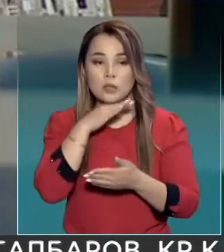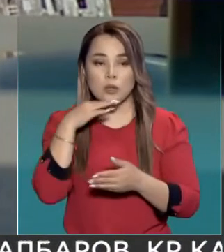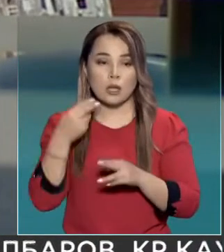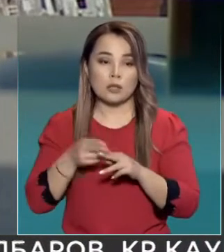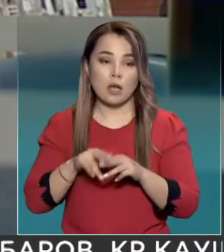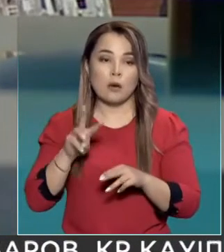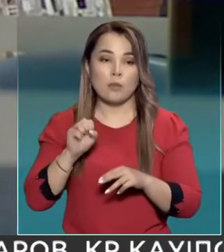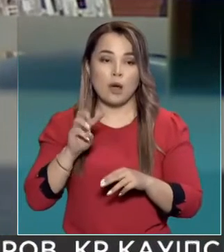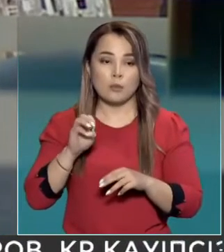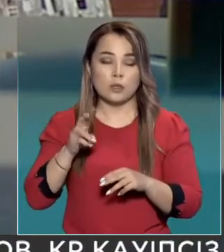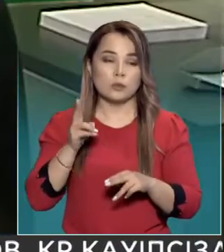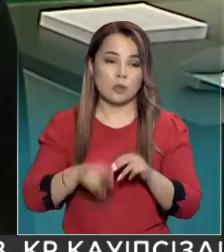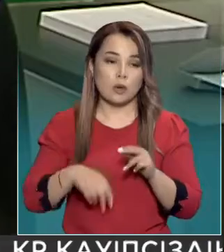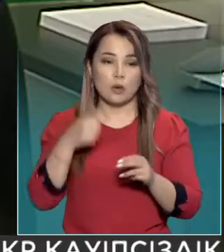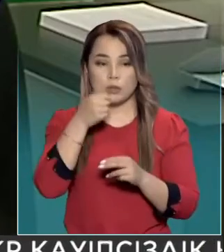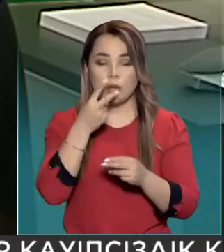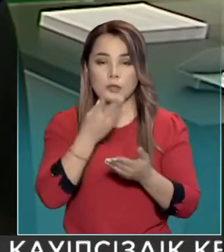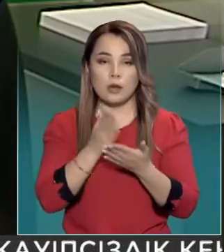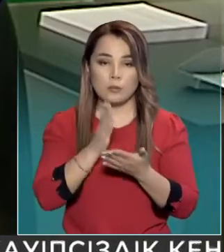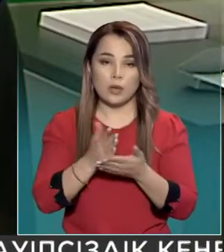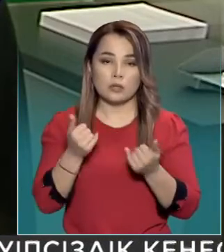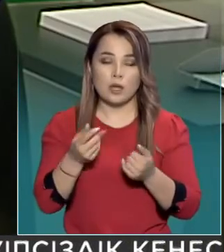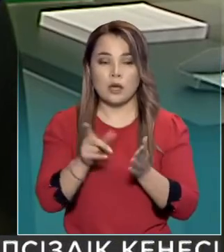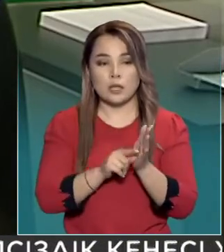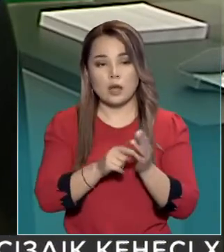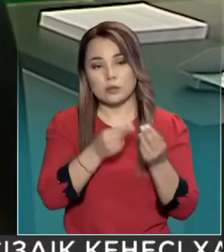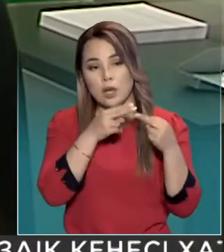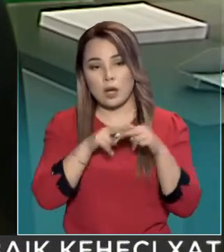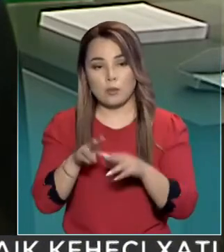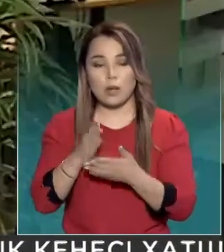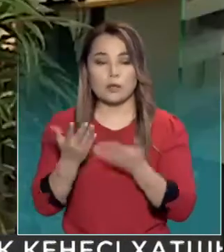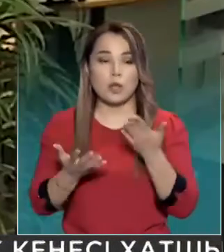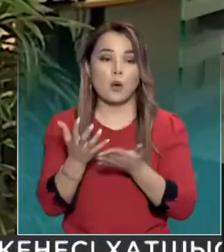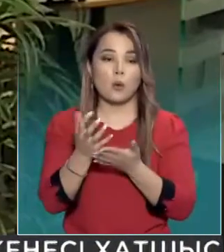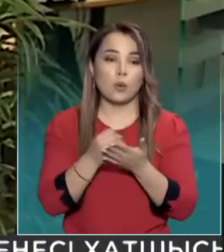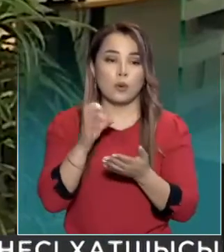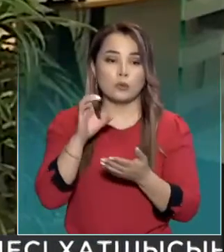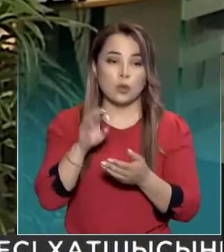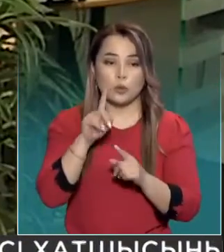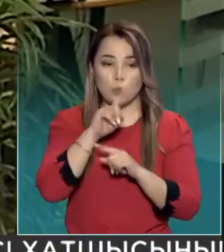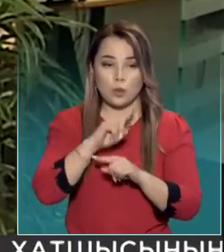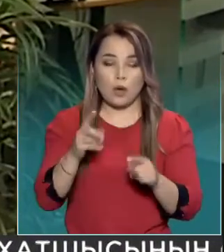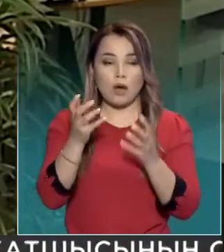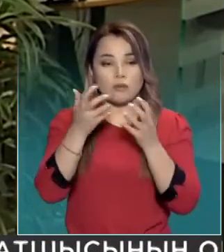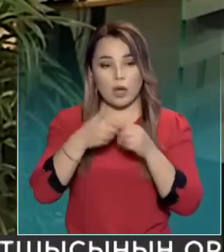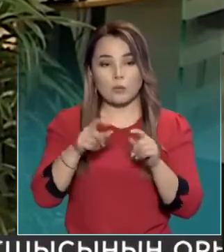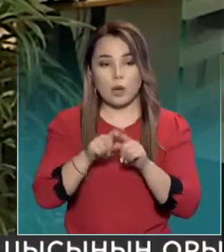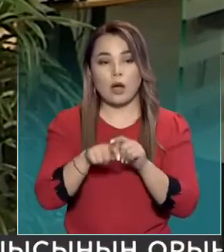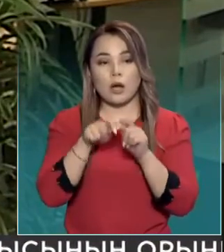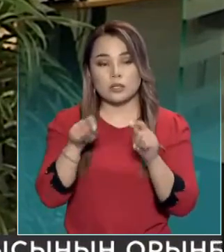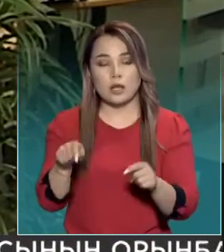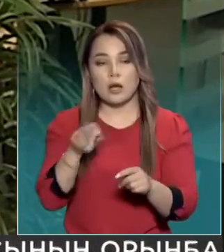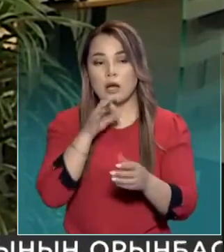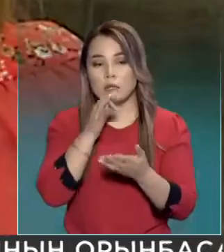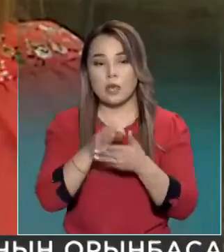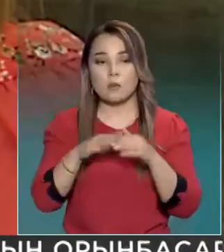мамырға дейін қаржысын алмаса, ол зейнетақы қорына аударылады. Егер қорда шот болмаса, автоматты түрде ашылады, дейді мамандар.